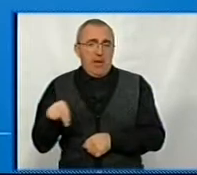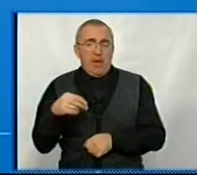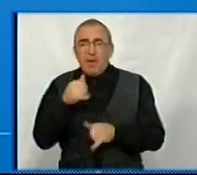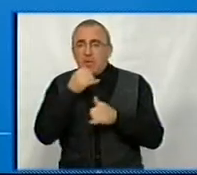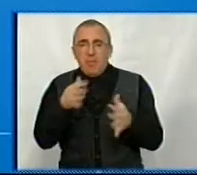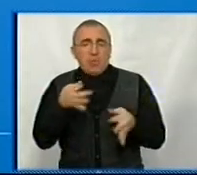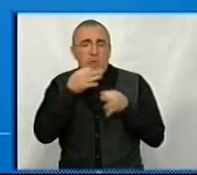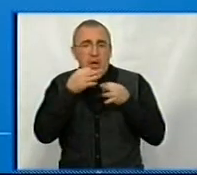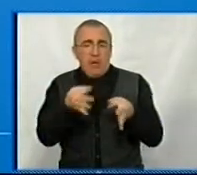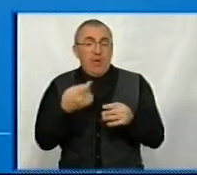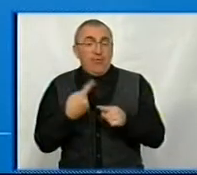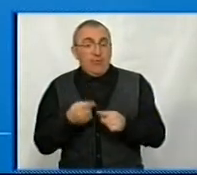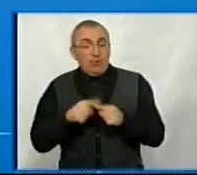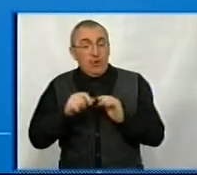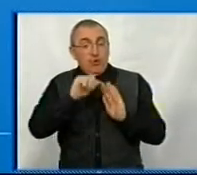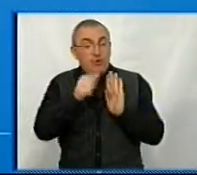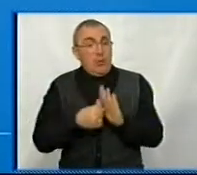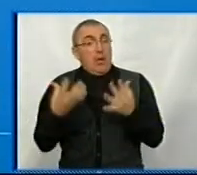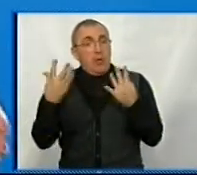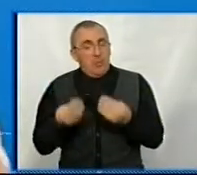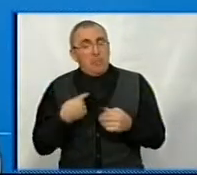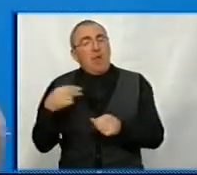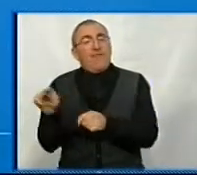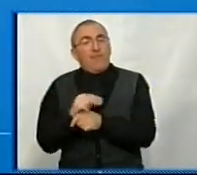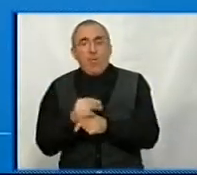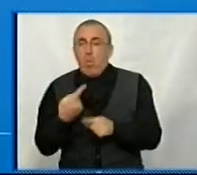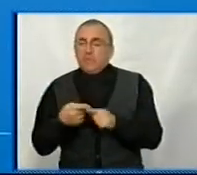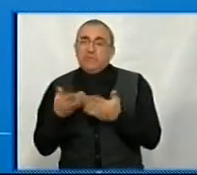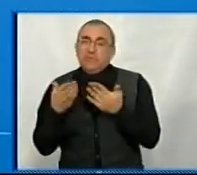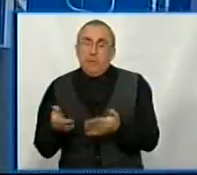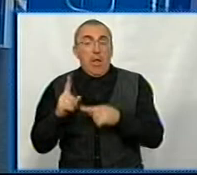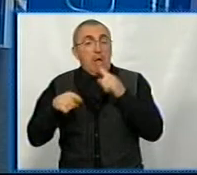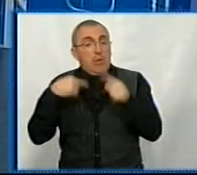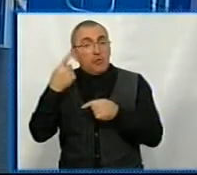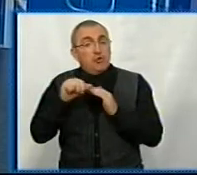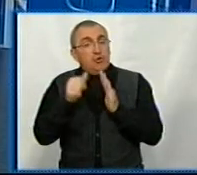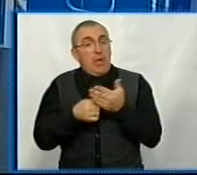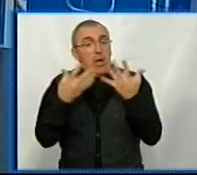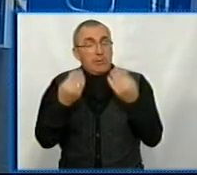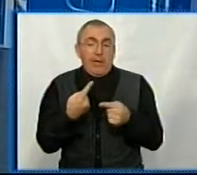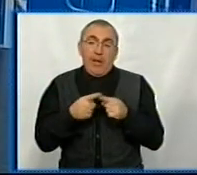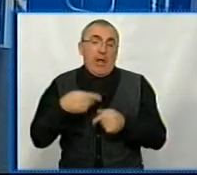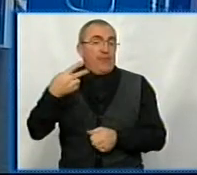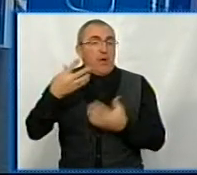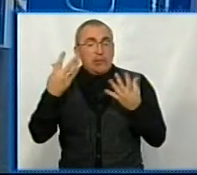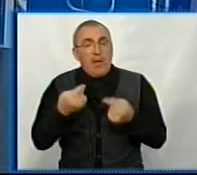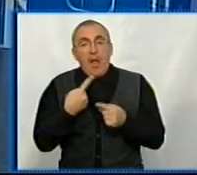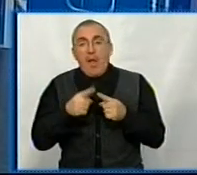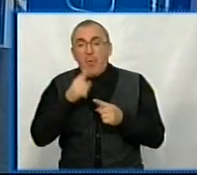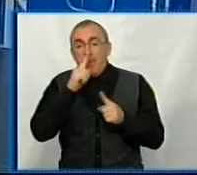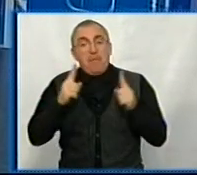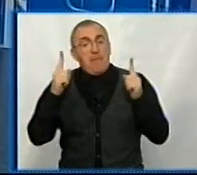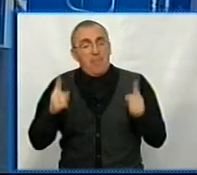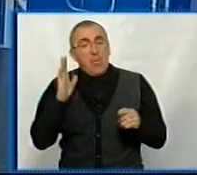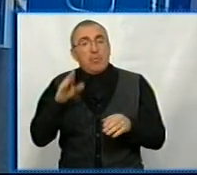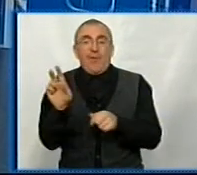можна казати, що от в ці 16 днів ми виховуємо ось це. Наступні 16 днів, або 20 днів, або місячник, ми